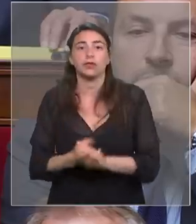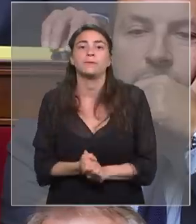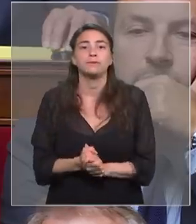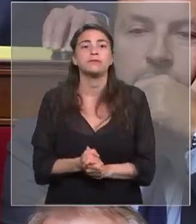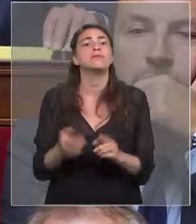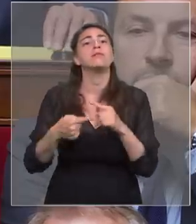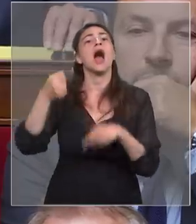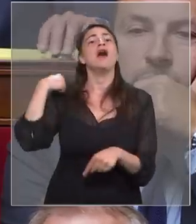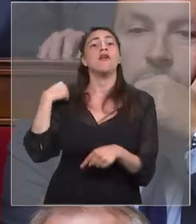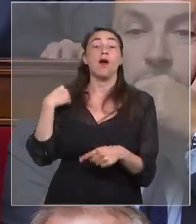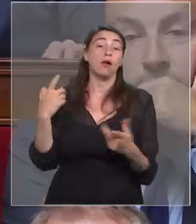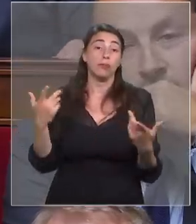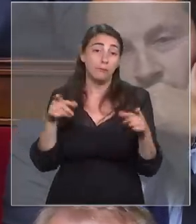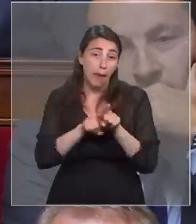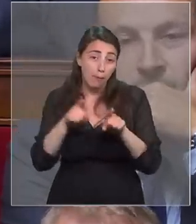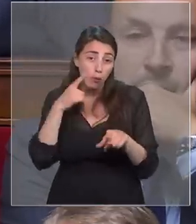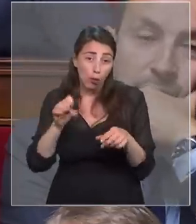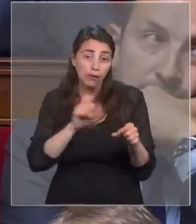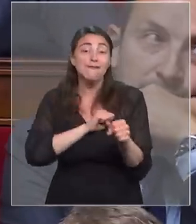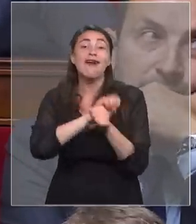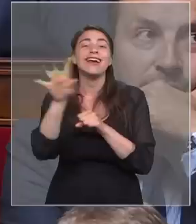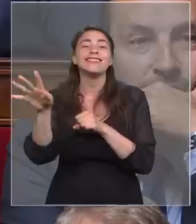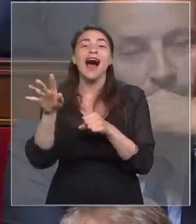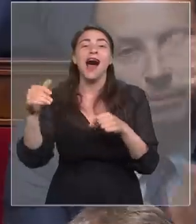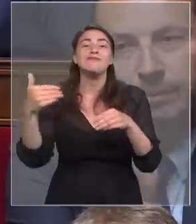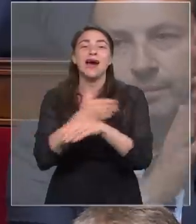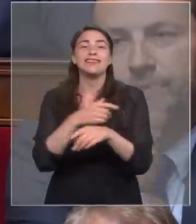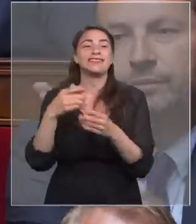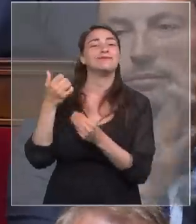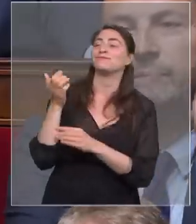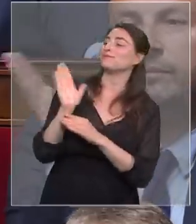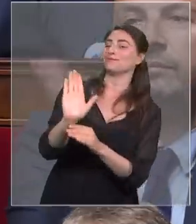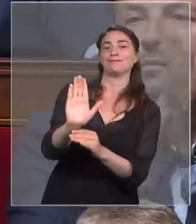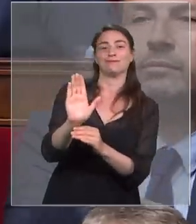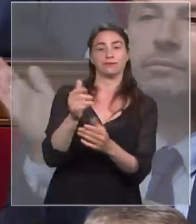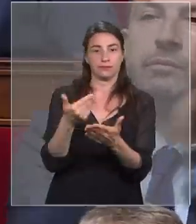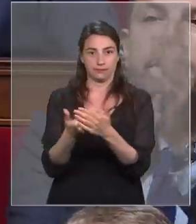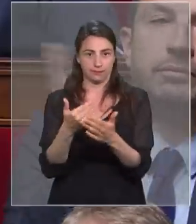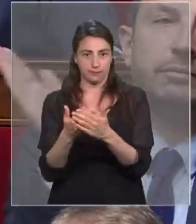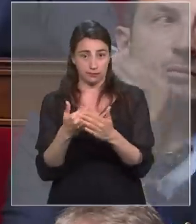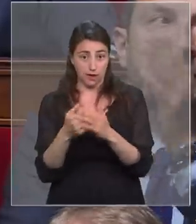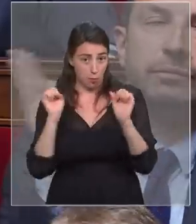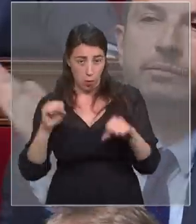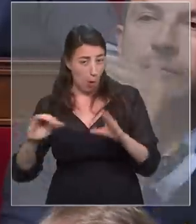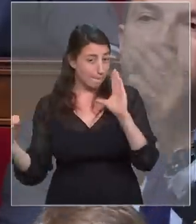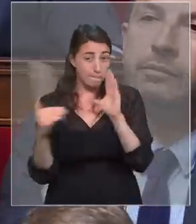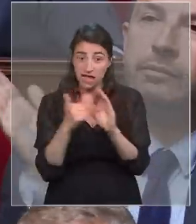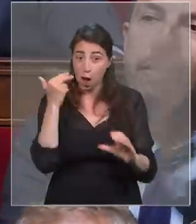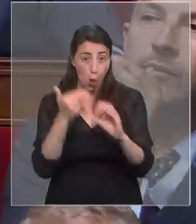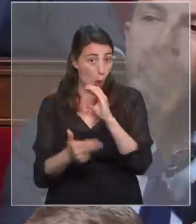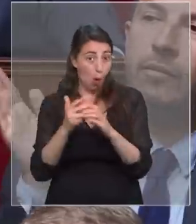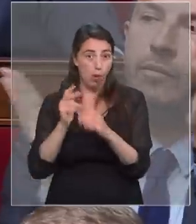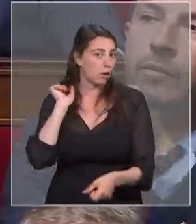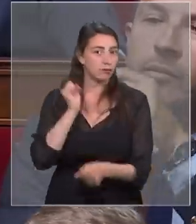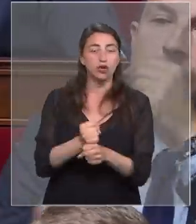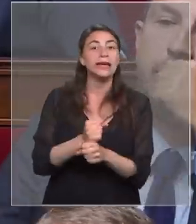pass vaccinal d'un tiers, elle s'exposait à une amende de 1 000 euros. La réalité est que la